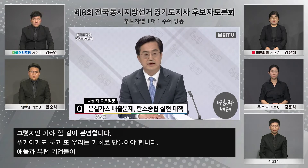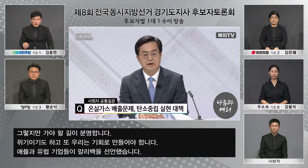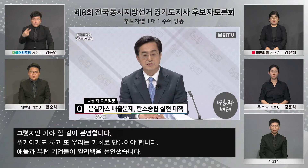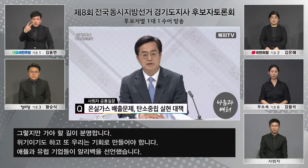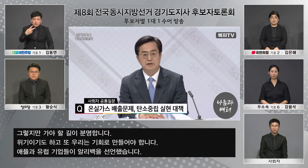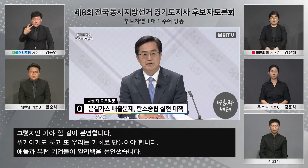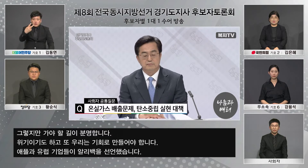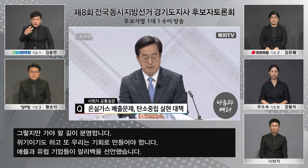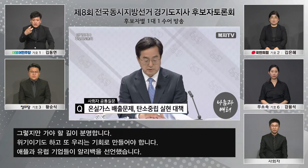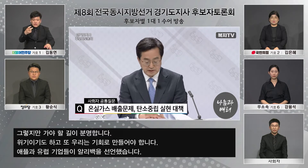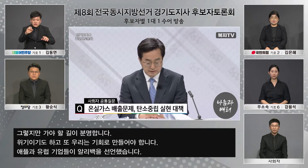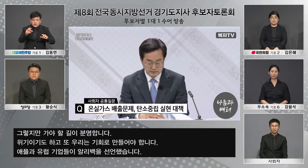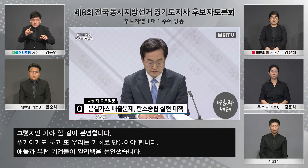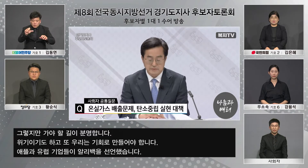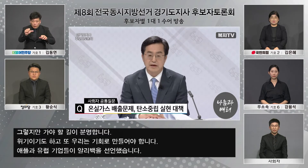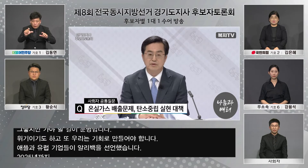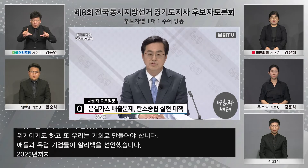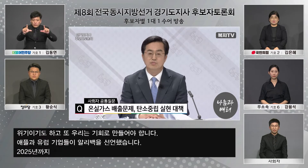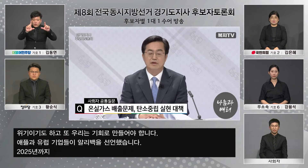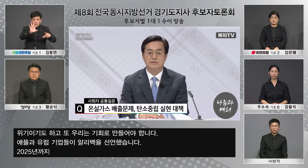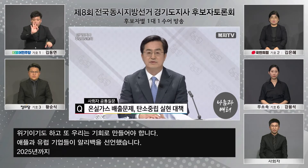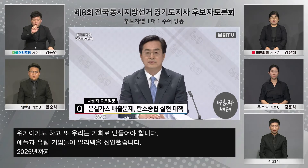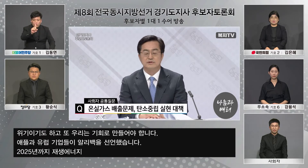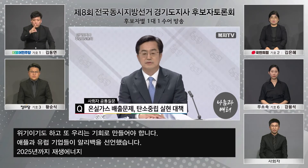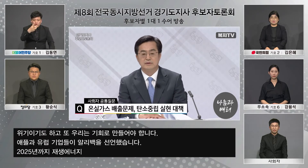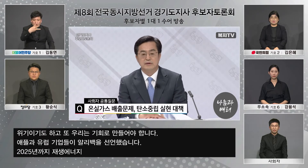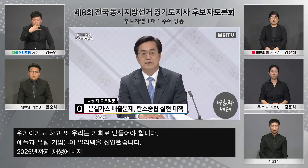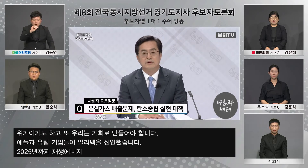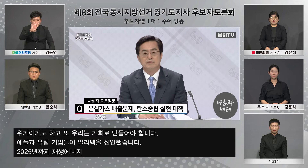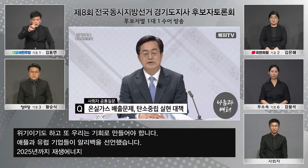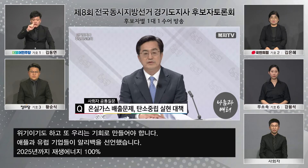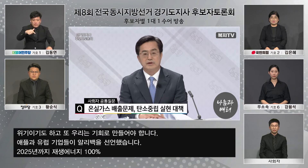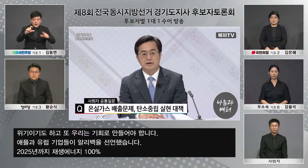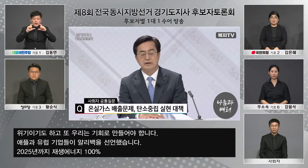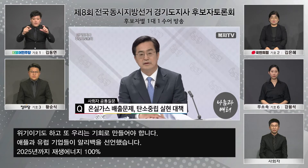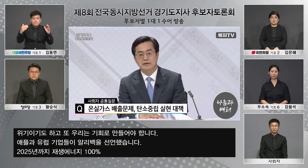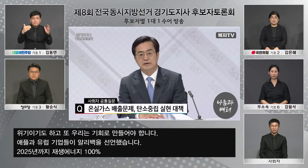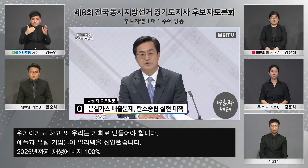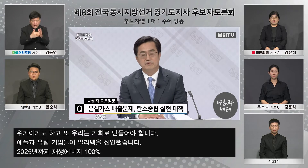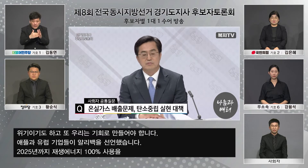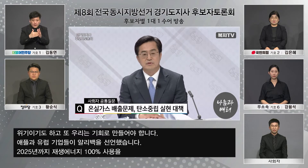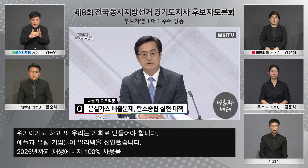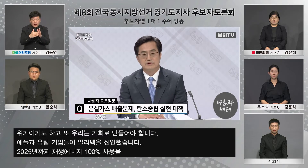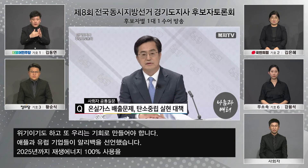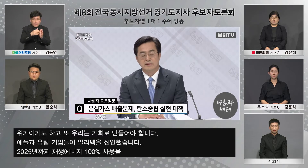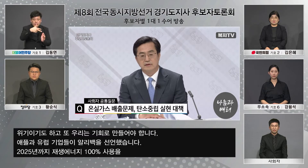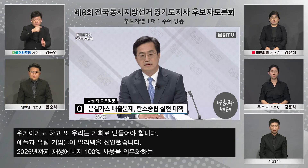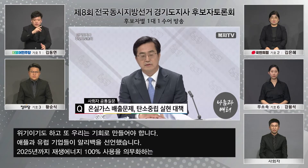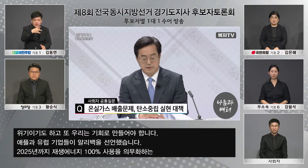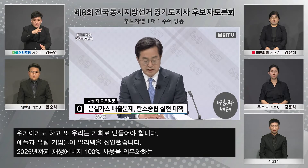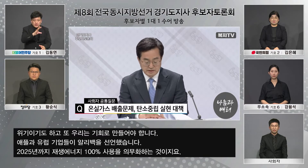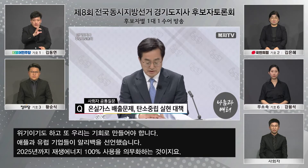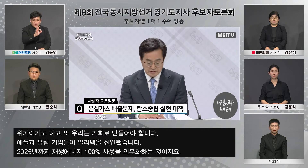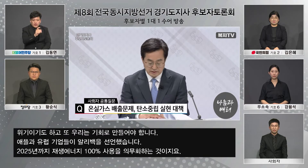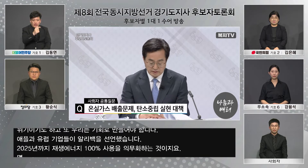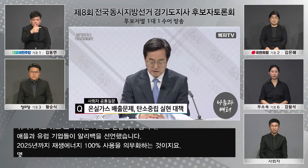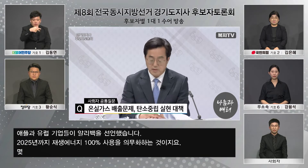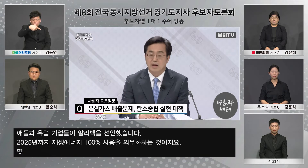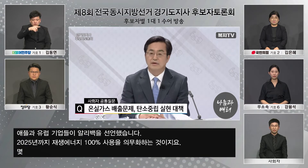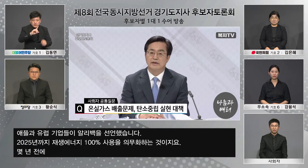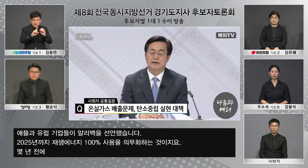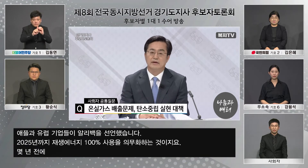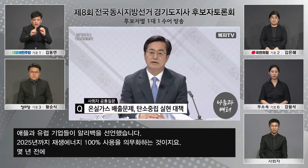2025년까지 재생에너지 100% 사용을 의무하는 것이죠. 몇 년 전에 BMW에서 우리